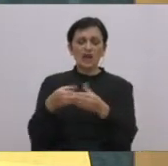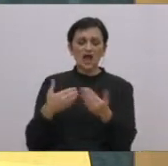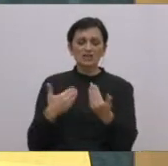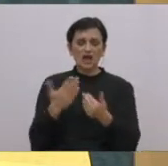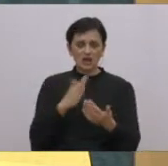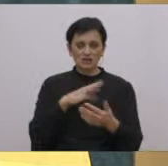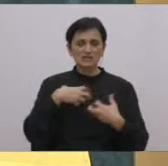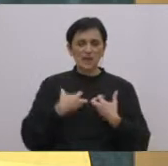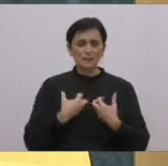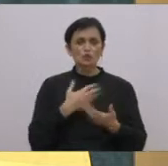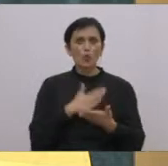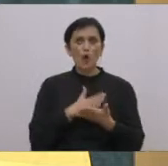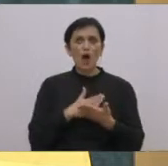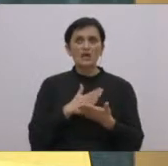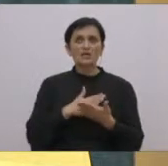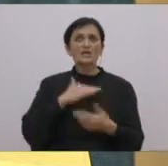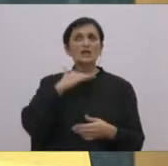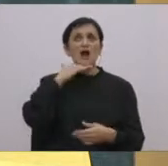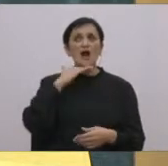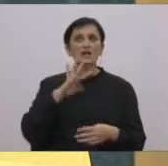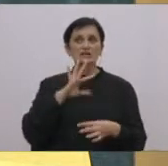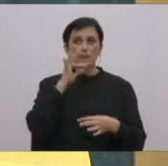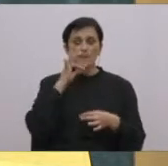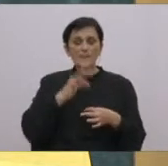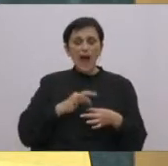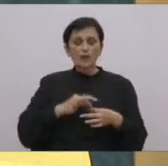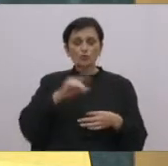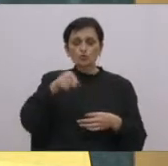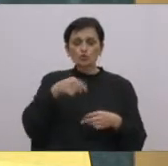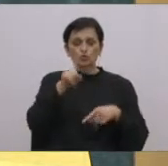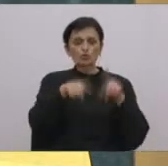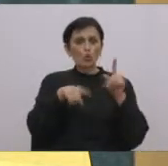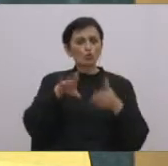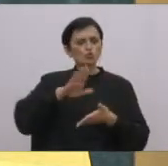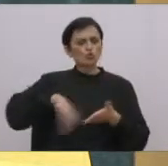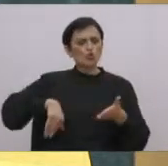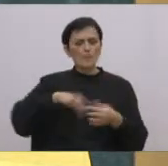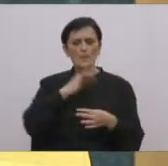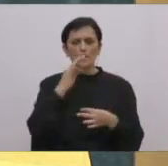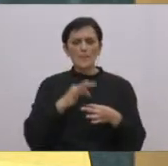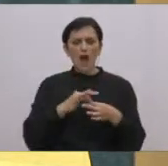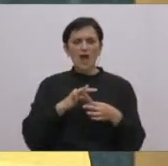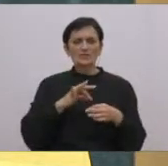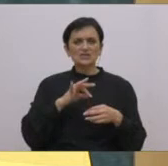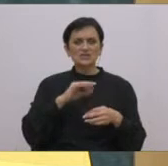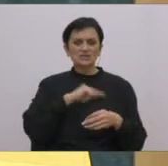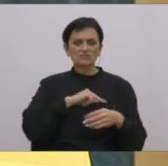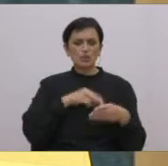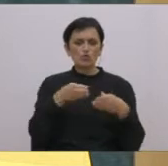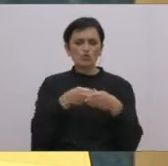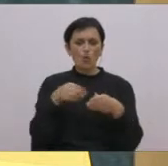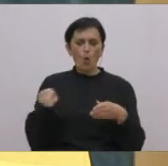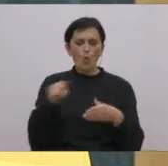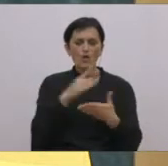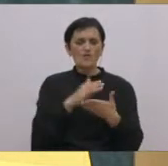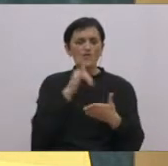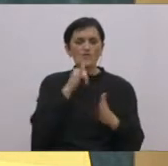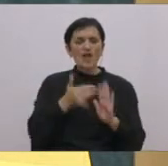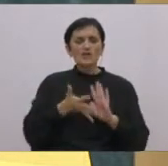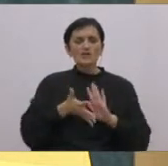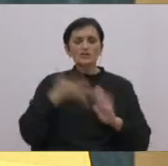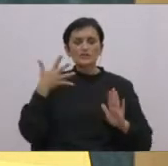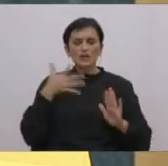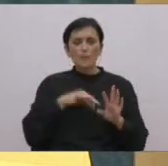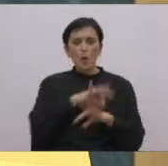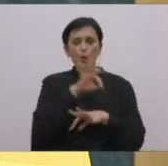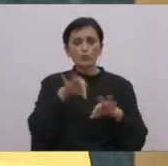არიან, ასე ვთქვათ, არასაკმარისი პასუხისგებლობის და ზოგიერთი საერთოდ უპასუხისგებლო კონტრაქტორი, რომელიც ვერ ხვდება იმ